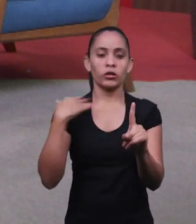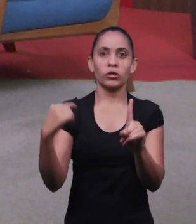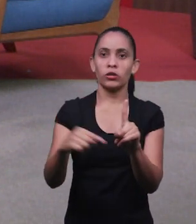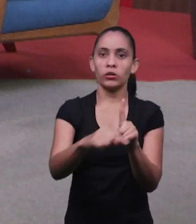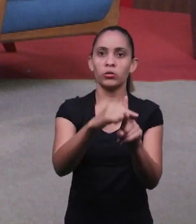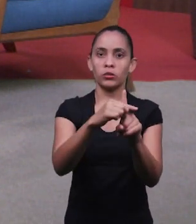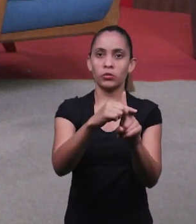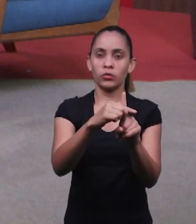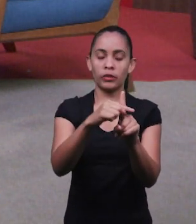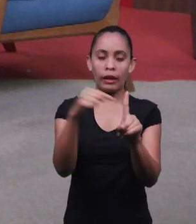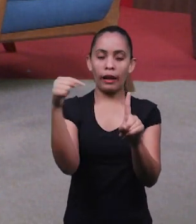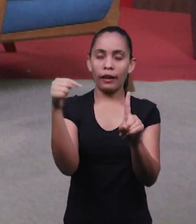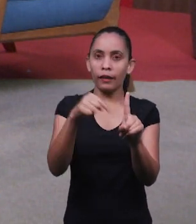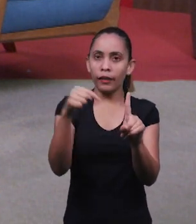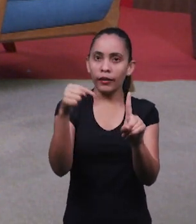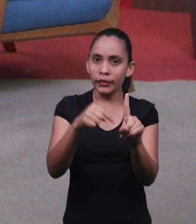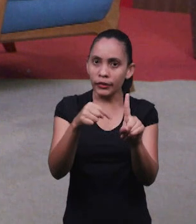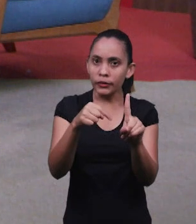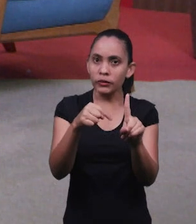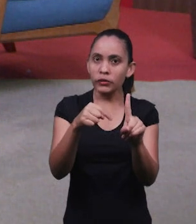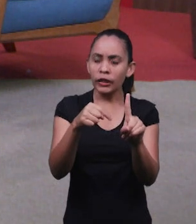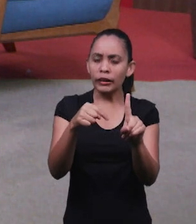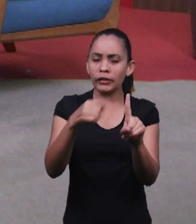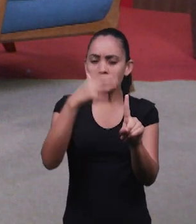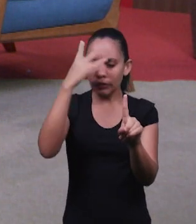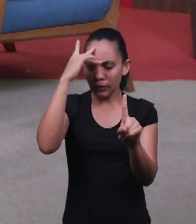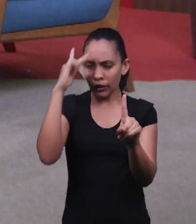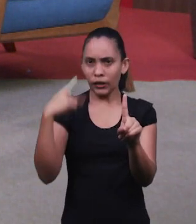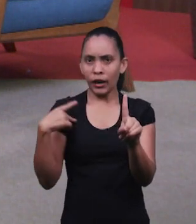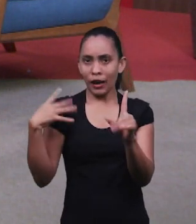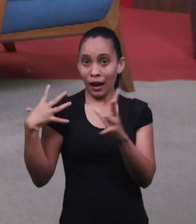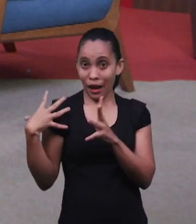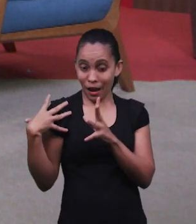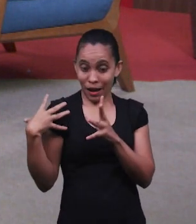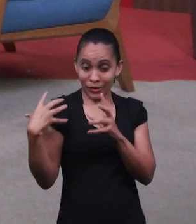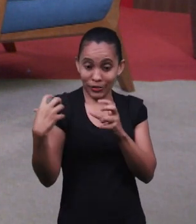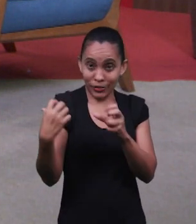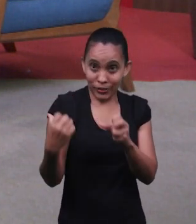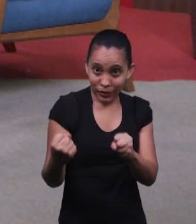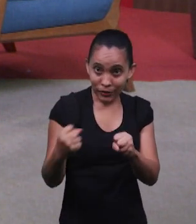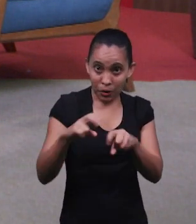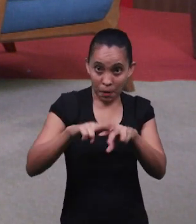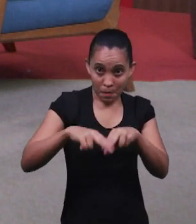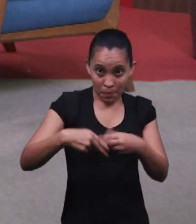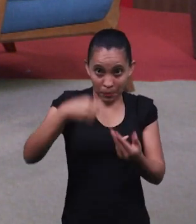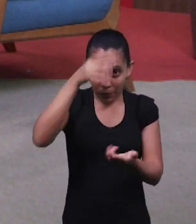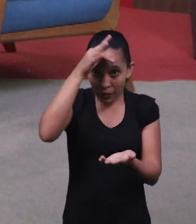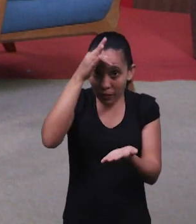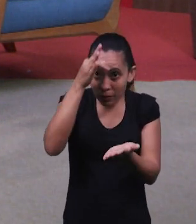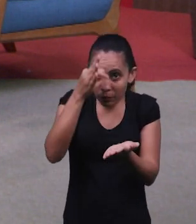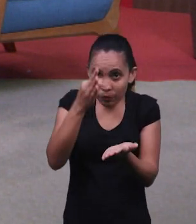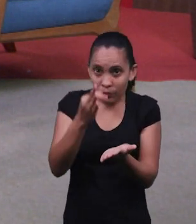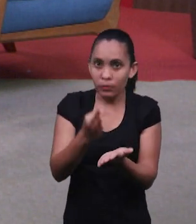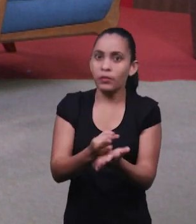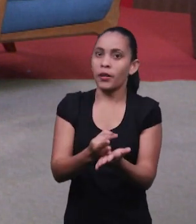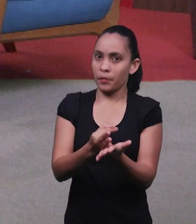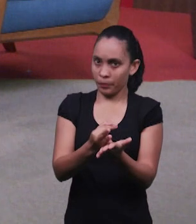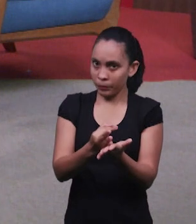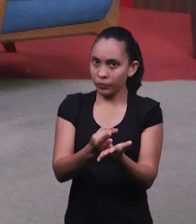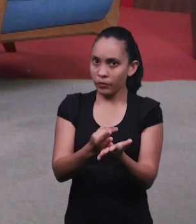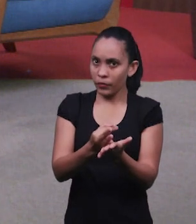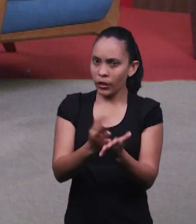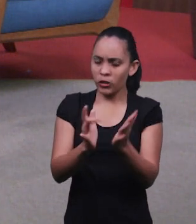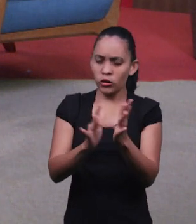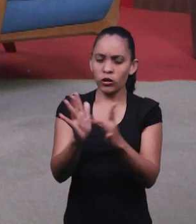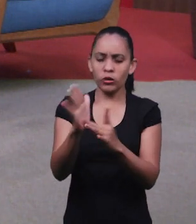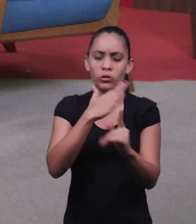Saint Jésus, de sa mort et de l'acceptation de l'homme, l'homme qui accepte par la foi, reconnaît ce